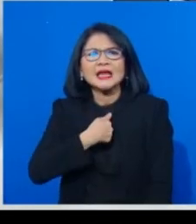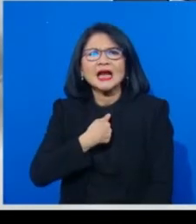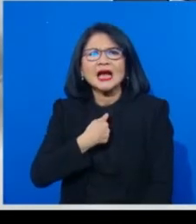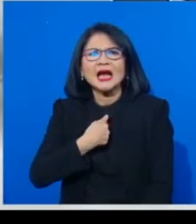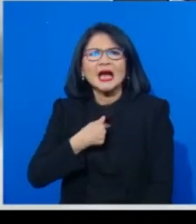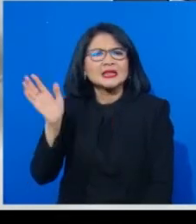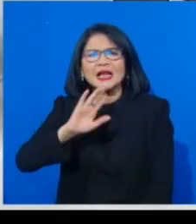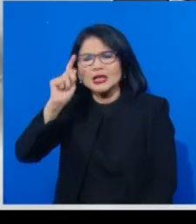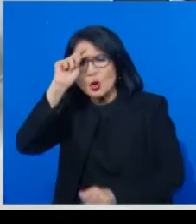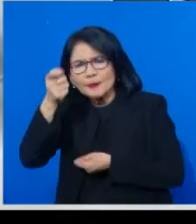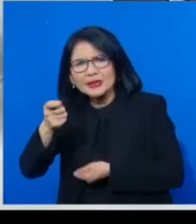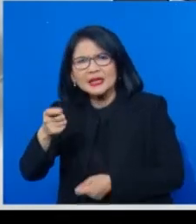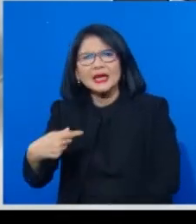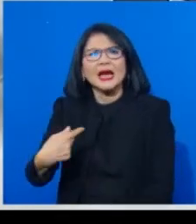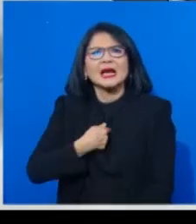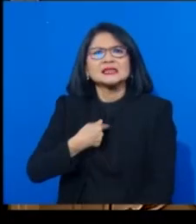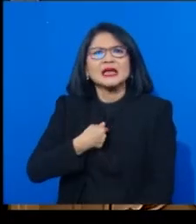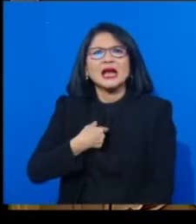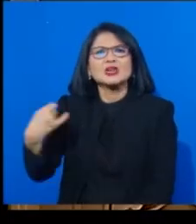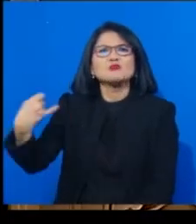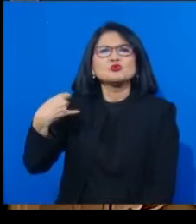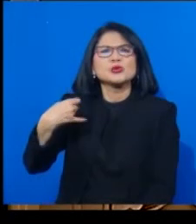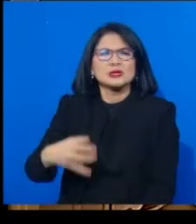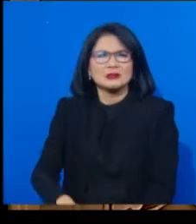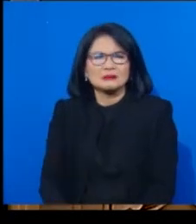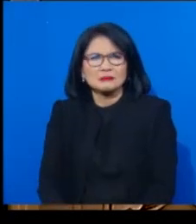dihargai, malahan saya dimusuhi.